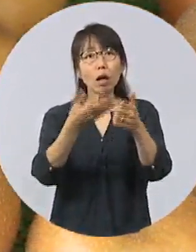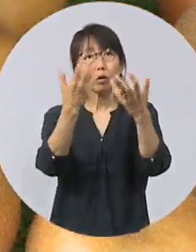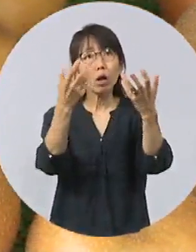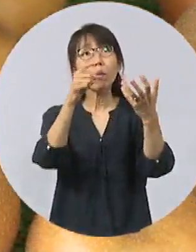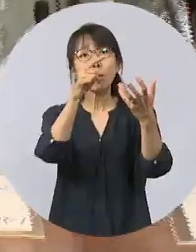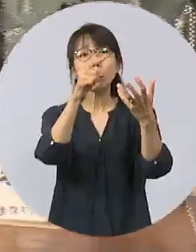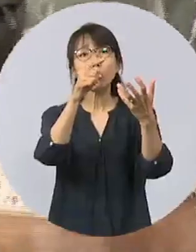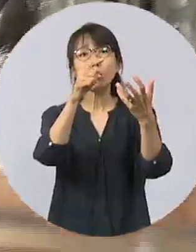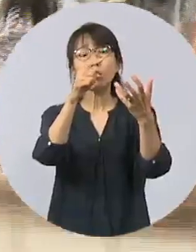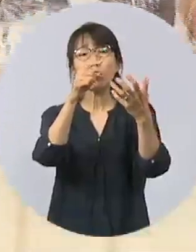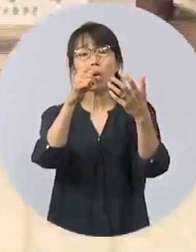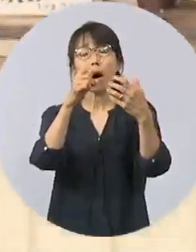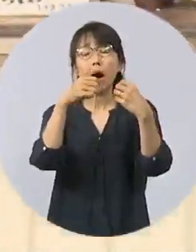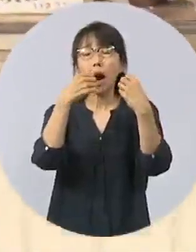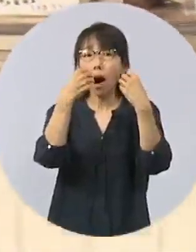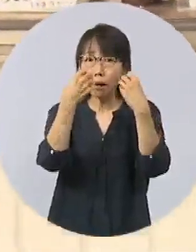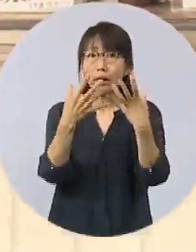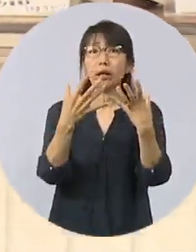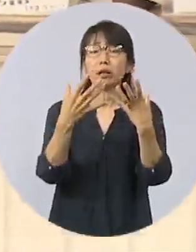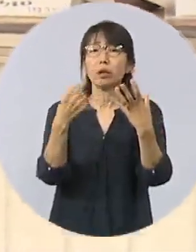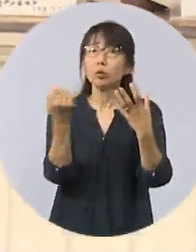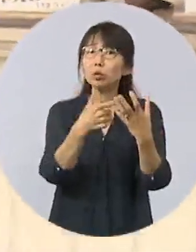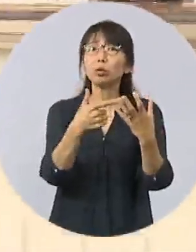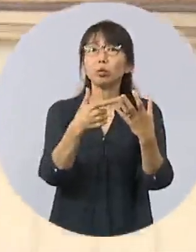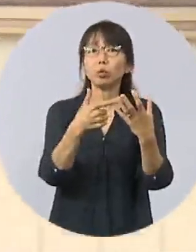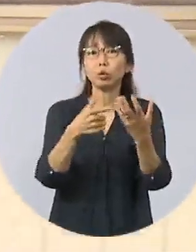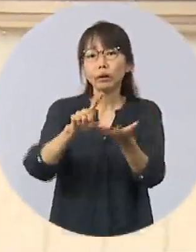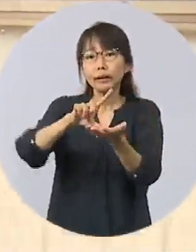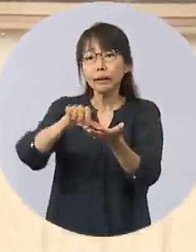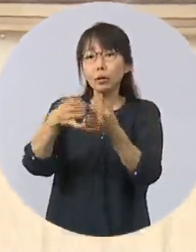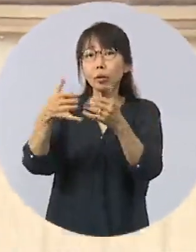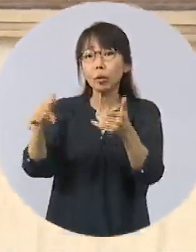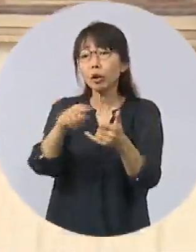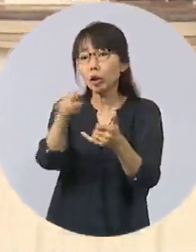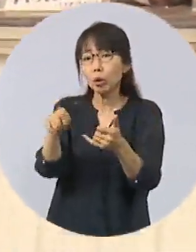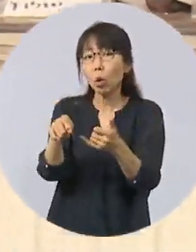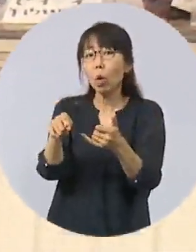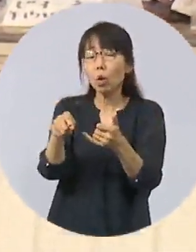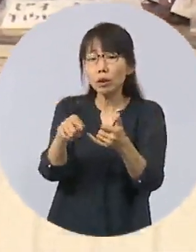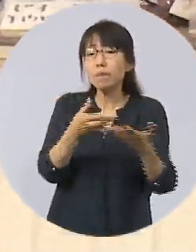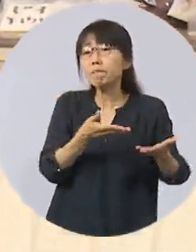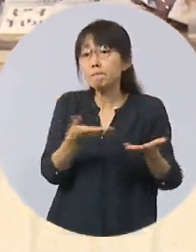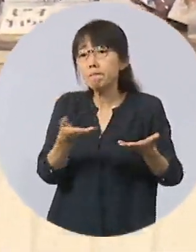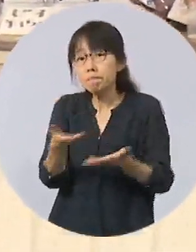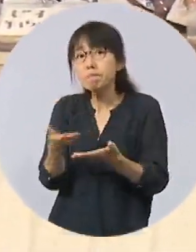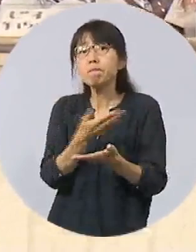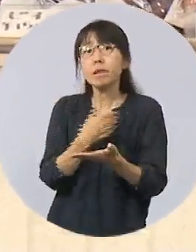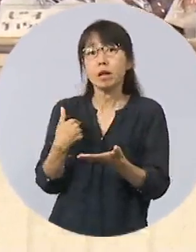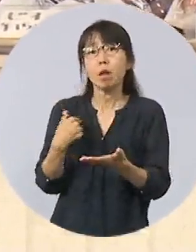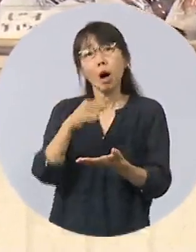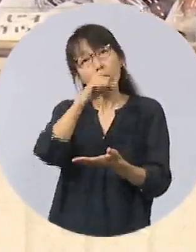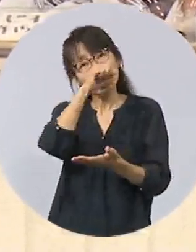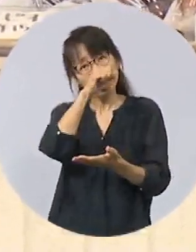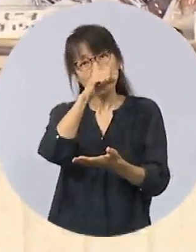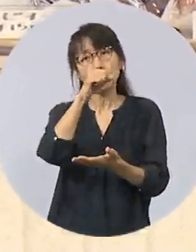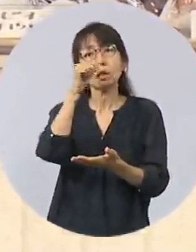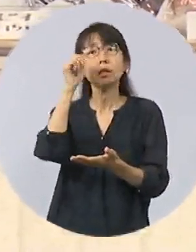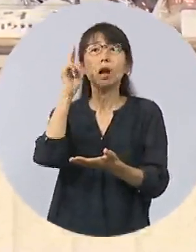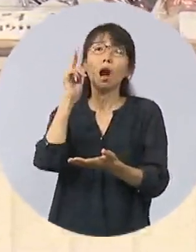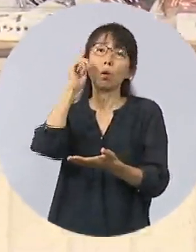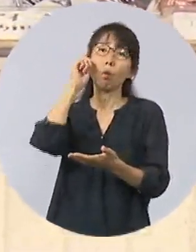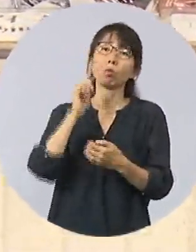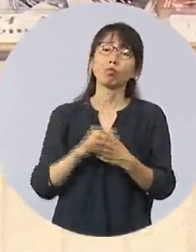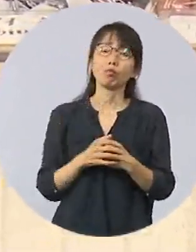な、ね、形で、まあ、より、ね、地元の、ね、消費者の方に、まあ、供給できれば、まあ、いいかなみたいな形です